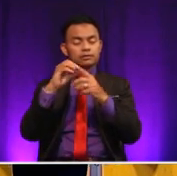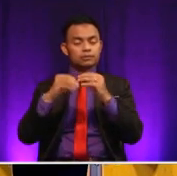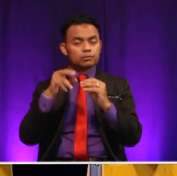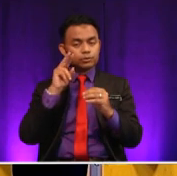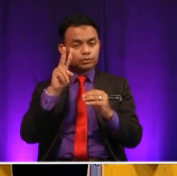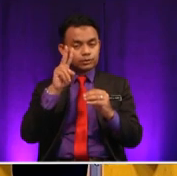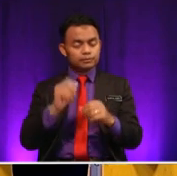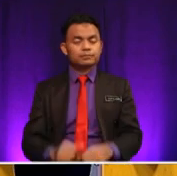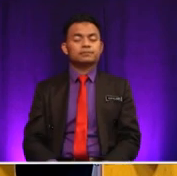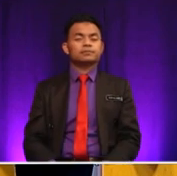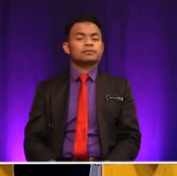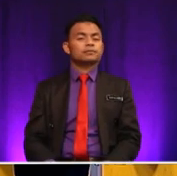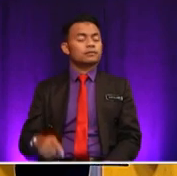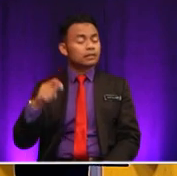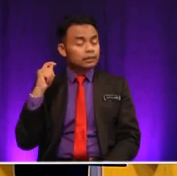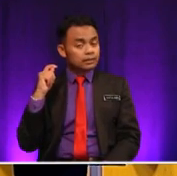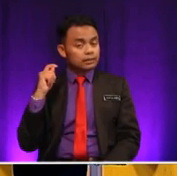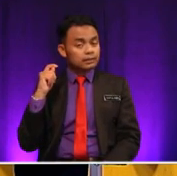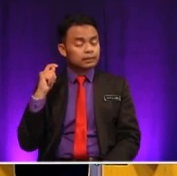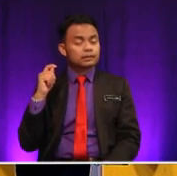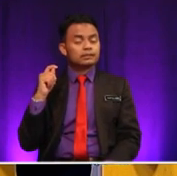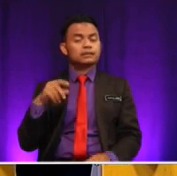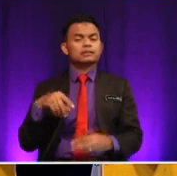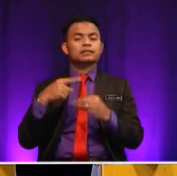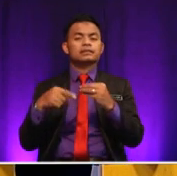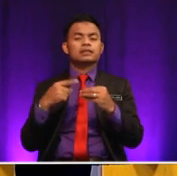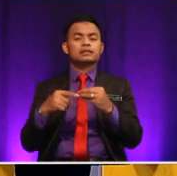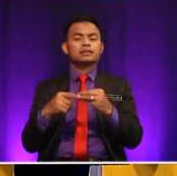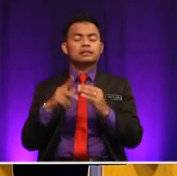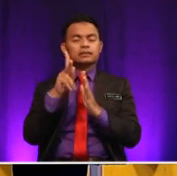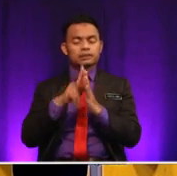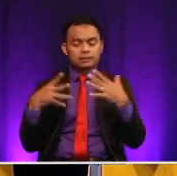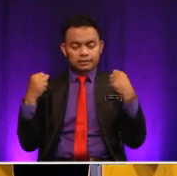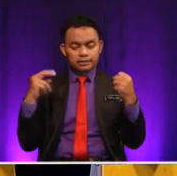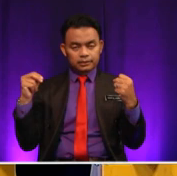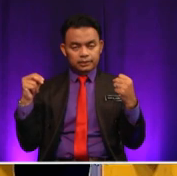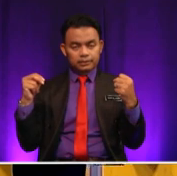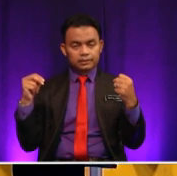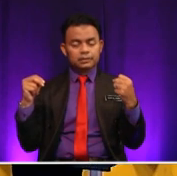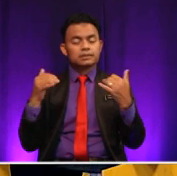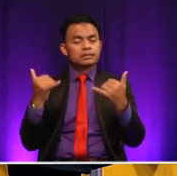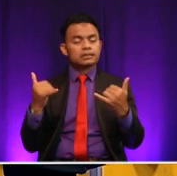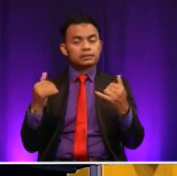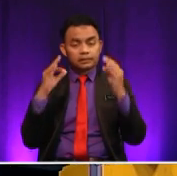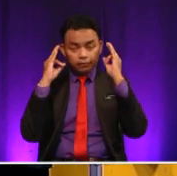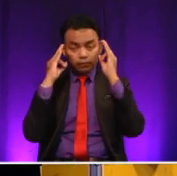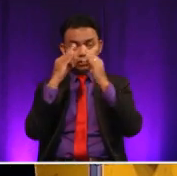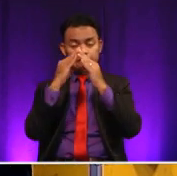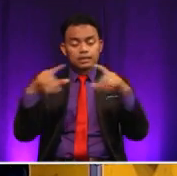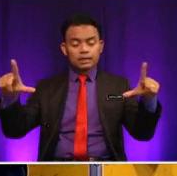mengenai komponen kesehatan Jadi sekarang kita tidak tahu apakah ujian dalam komponen lakomoto baik oke